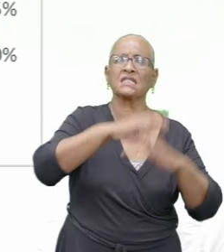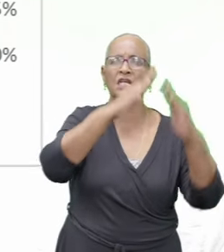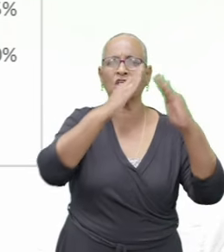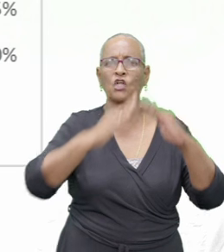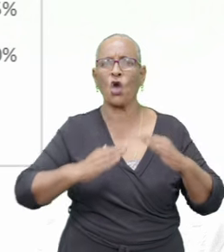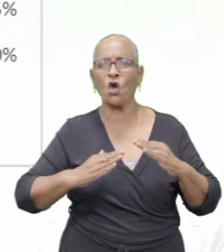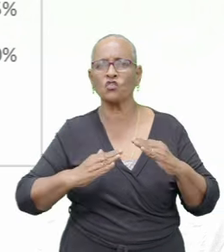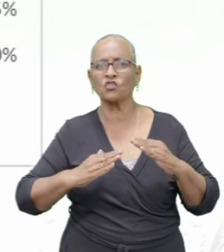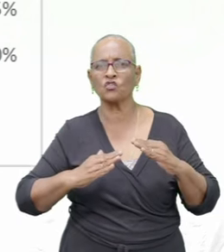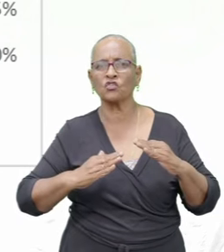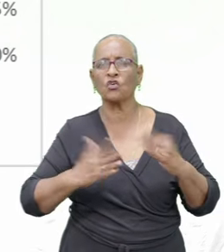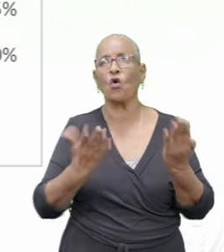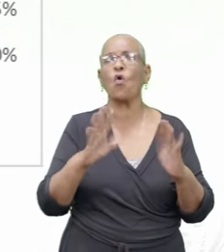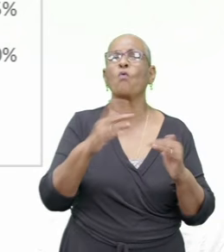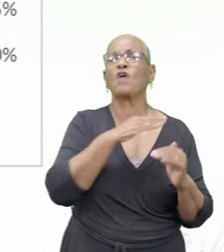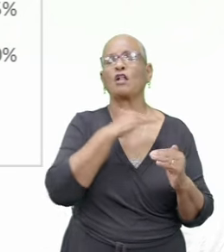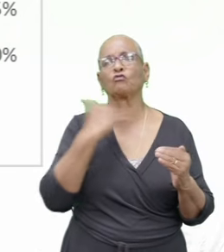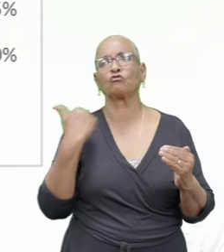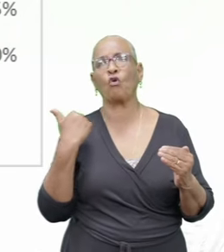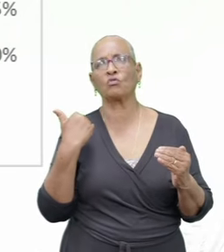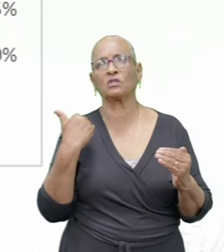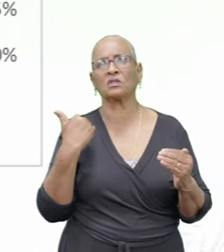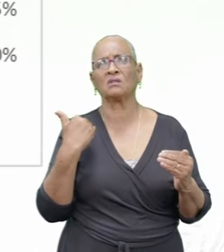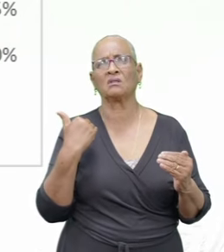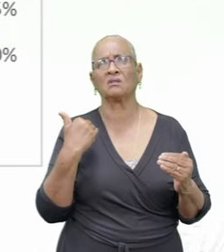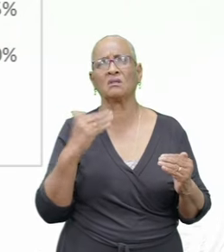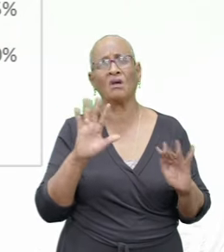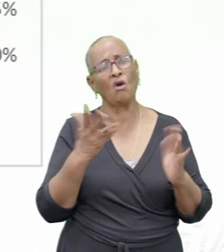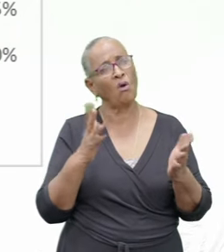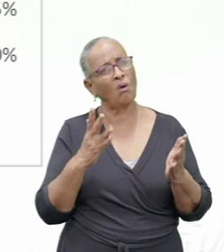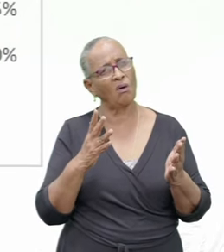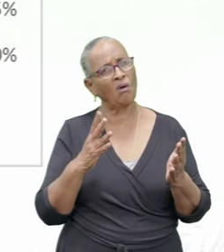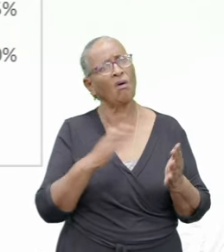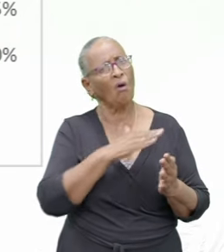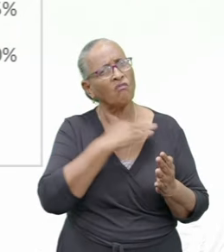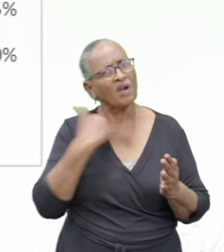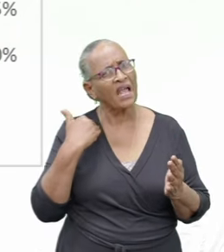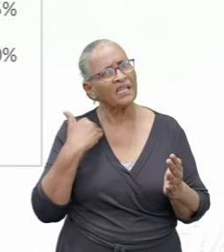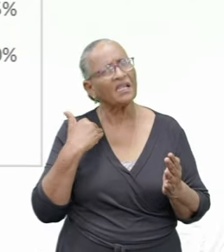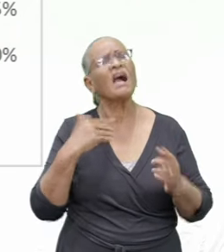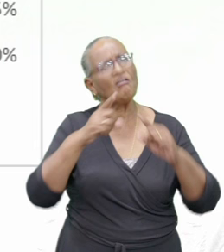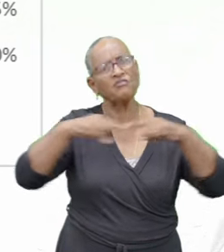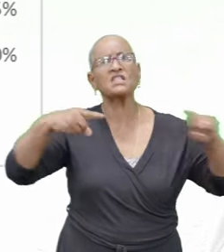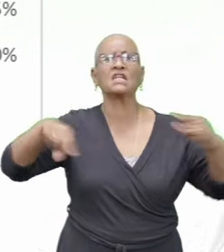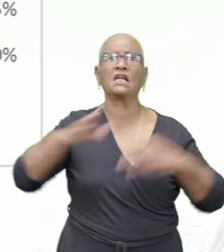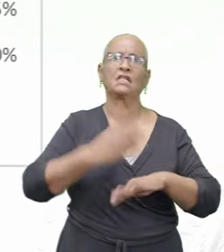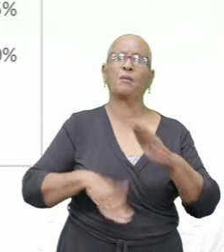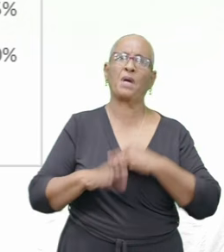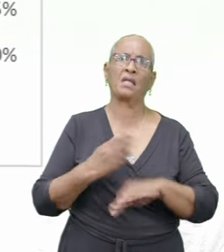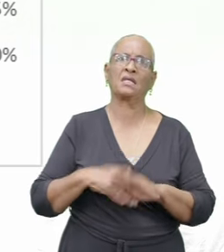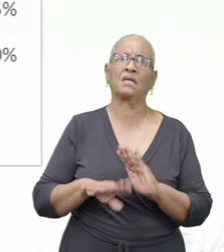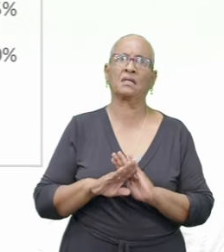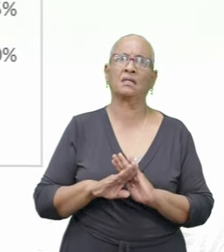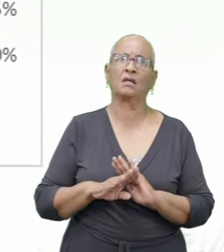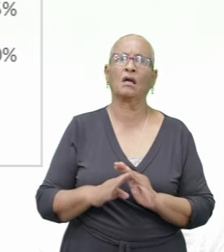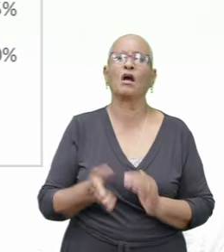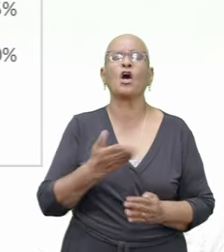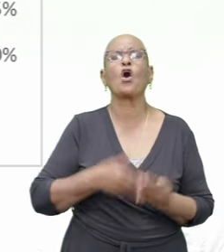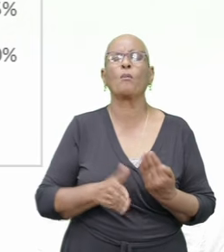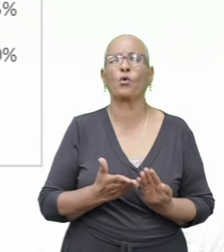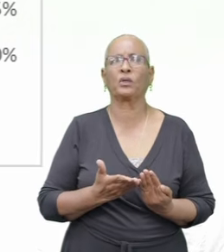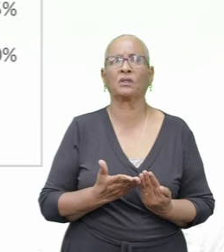en hoeveel daarvan zijn overleden. Let wel, het overlijden kan verschillende factoren hebben. Het overlijden kan zijn als gevolg